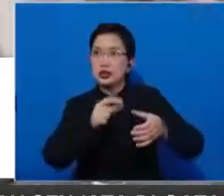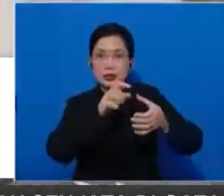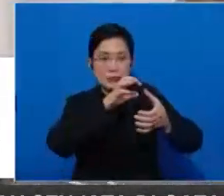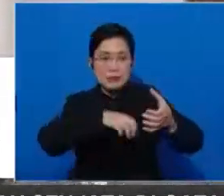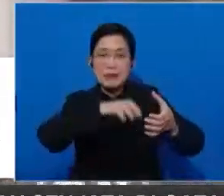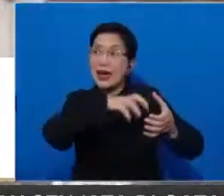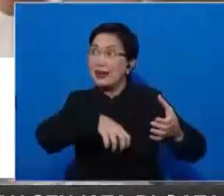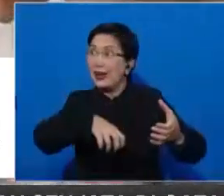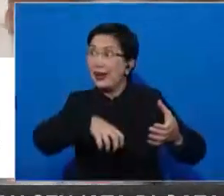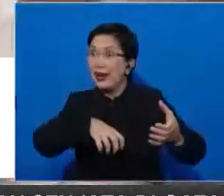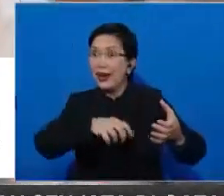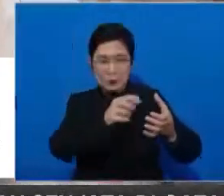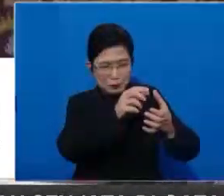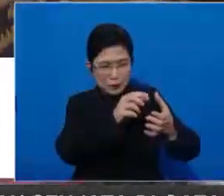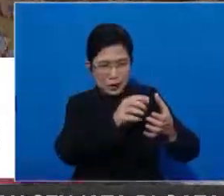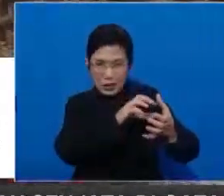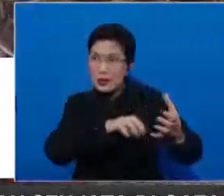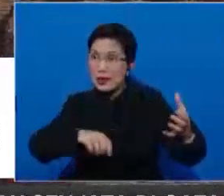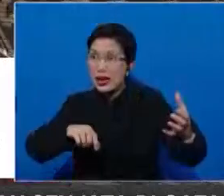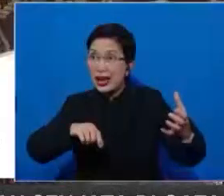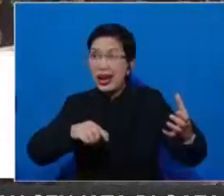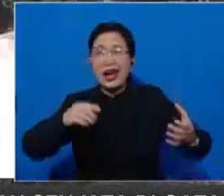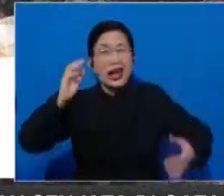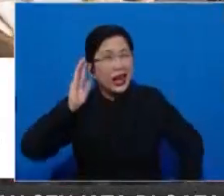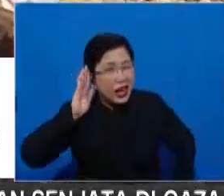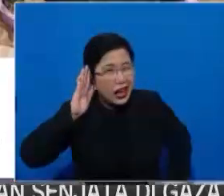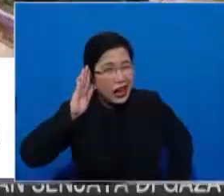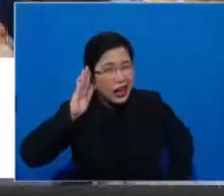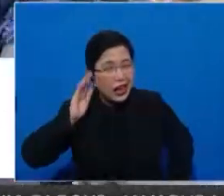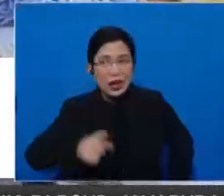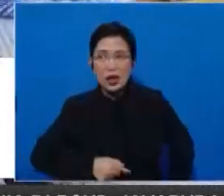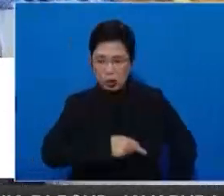gurih. Ya, Anda tidak salah dengar kok. Usus pepaya.